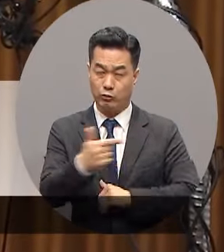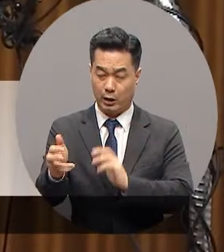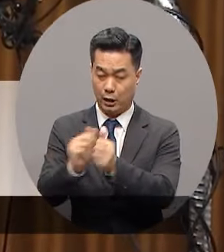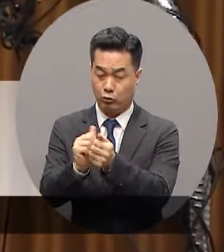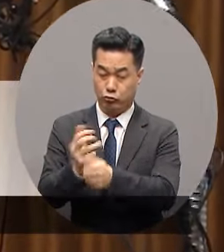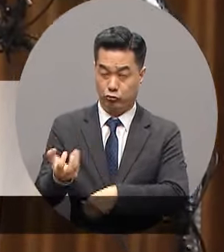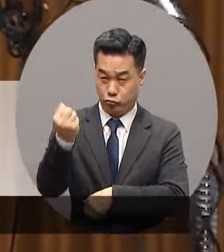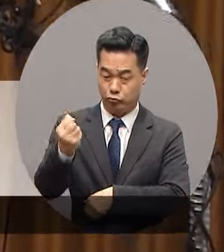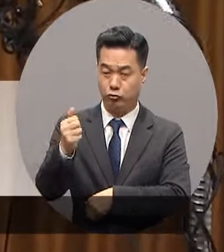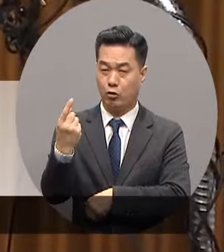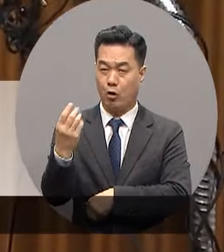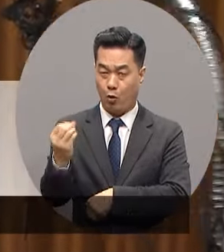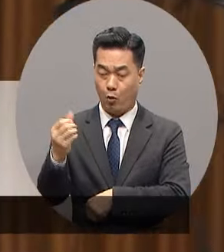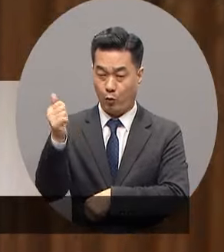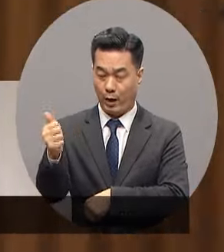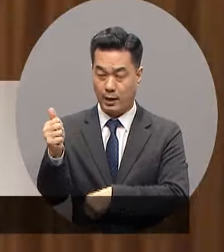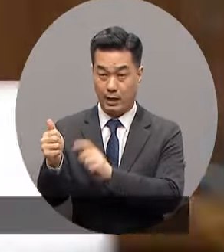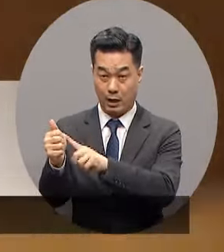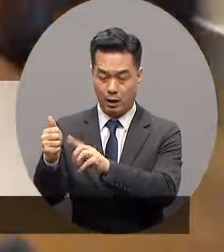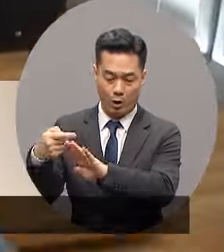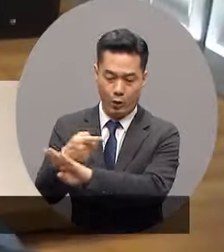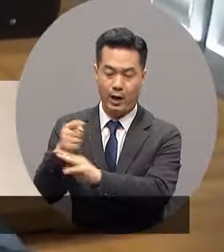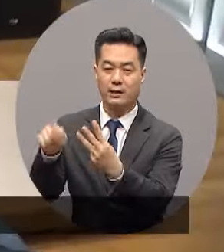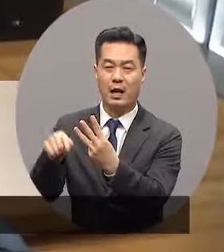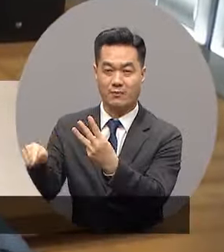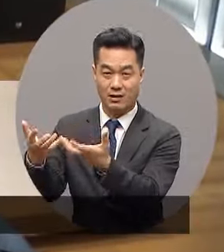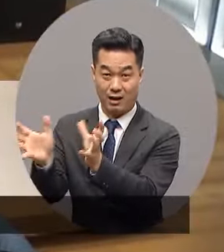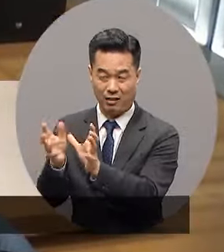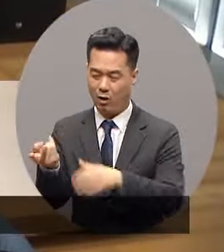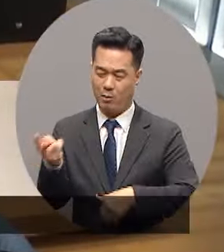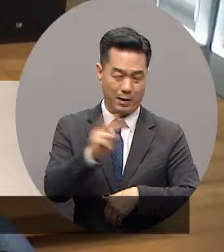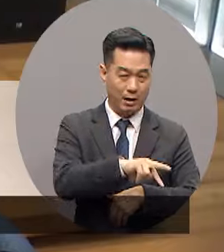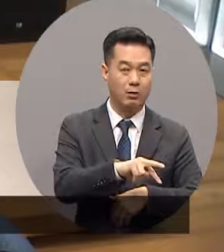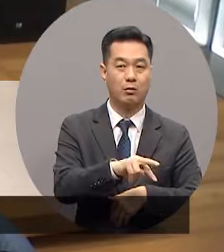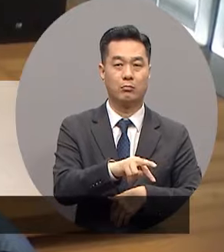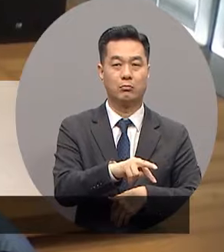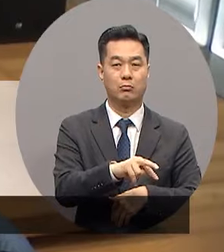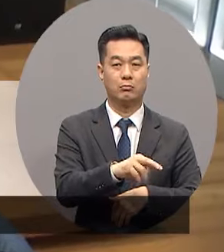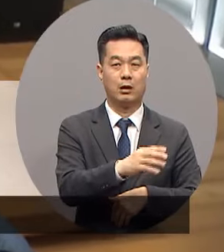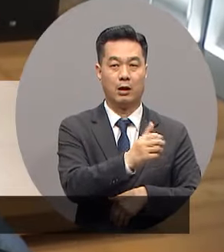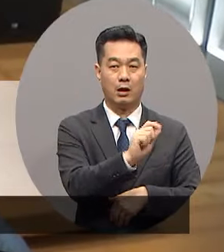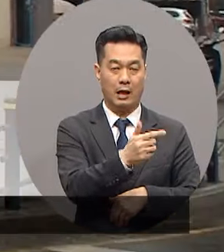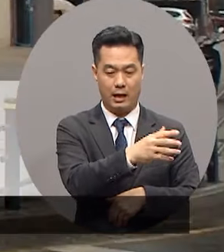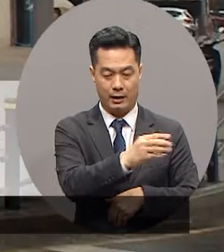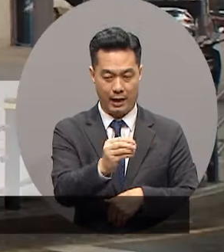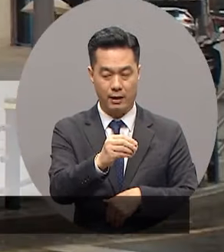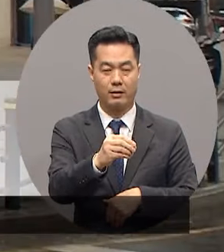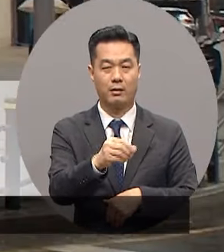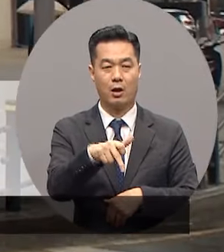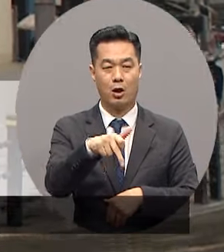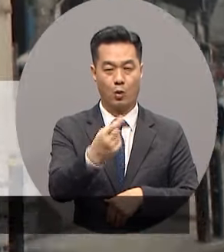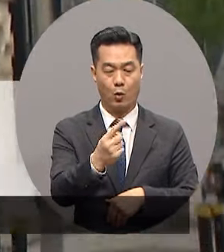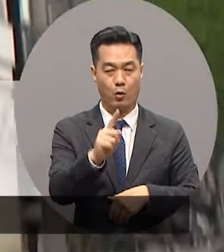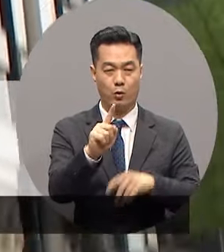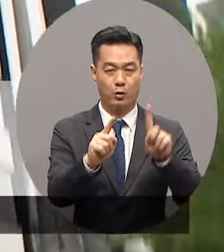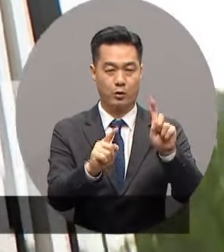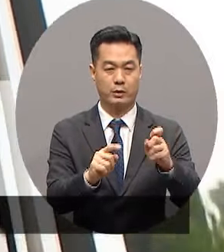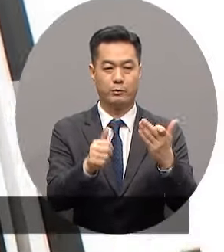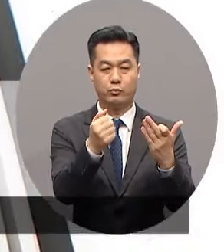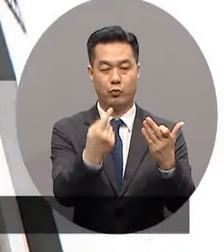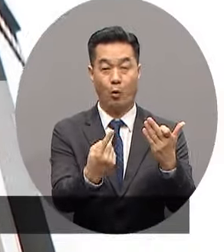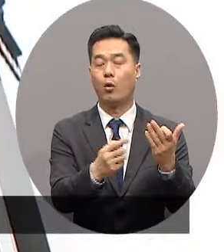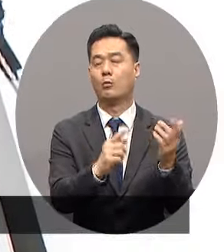홍 회장 외 3인에서 한엔코 19호 유한 회사로 변경됐습니다. 앞서 대법원은 지난